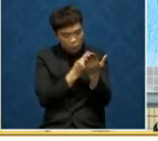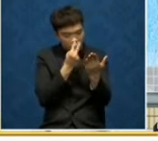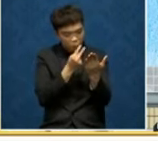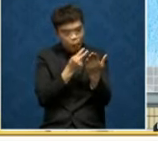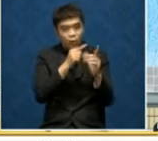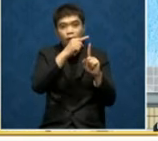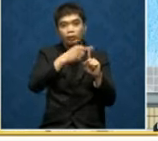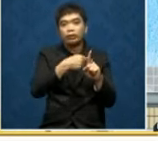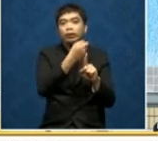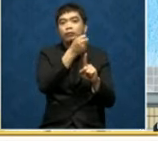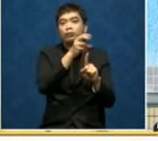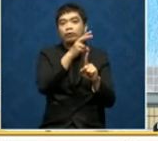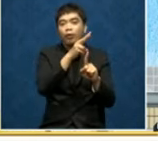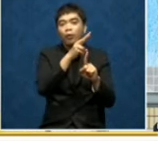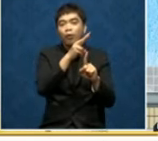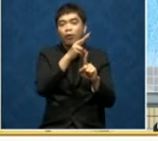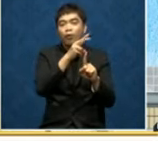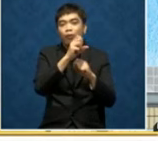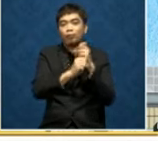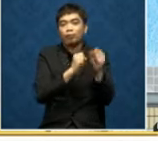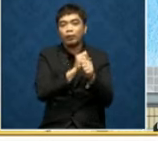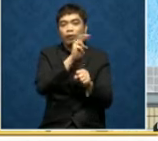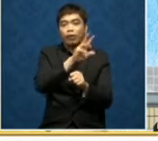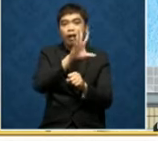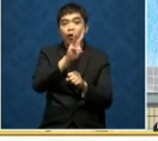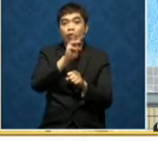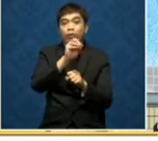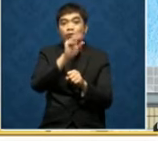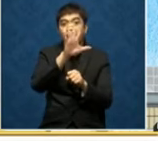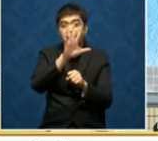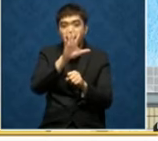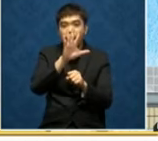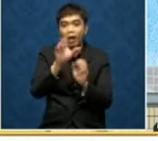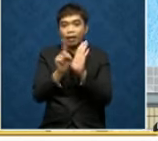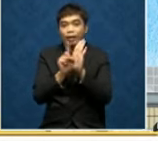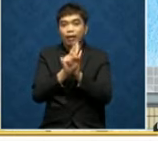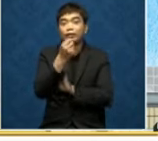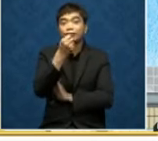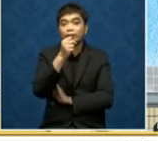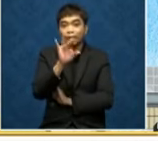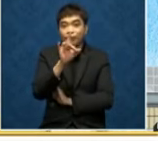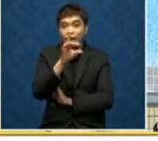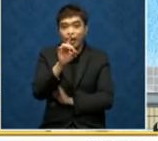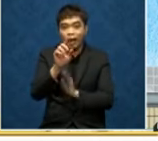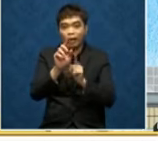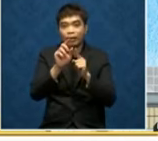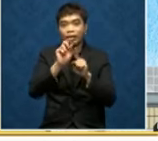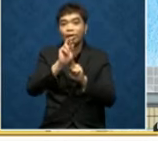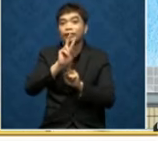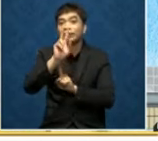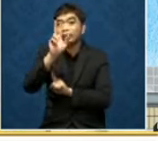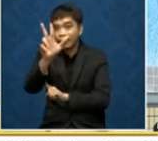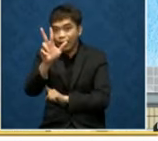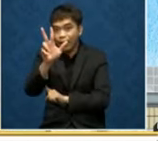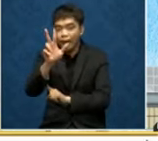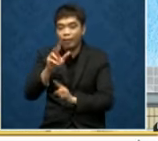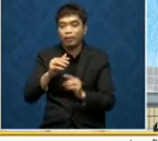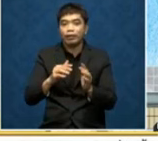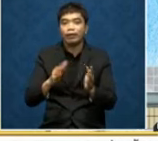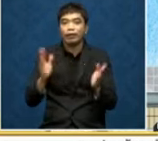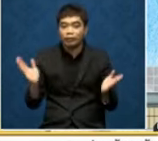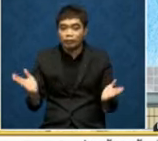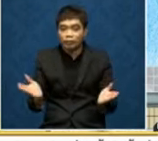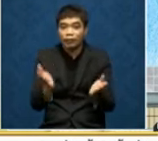เดือนธันวาคม2565รายงานครั้งที่ 18ข้อ 3เสริมสร้างและพัฒนา